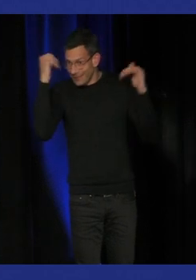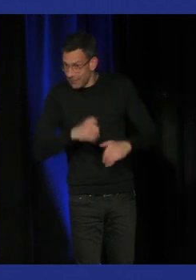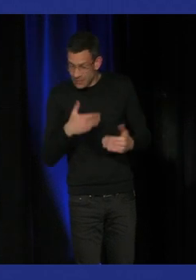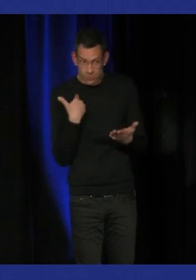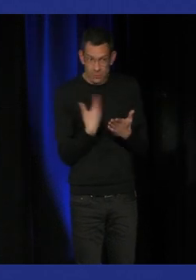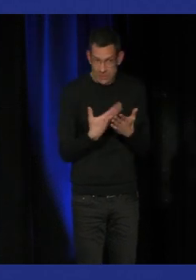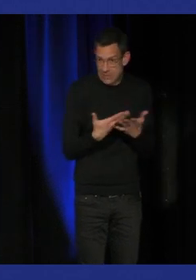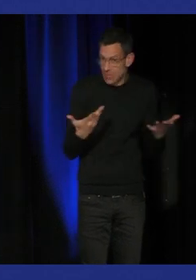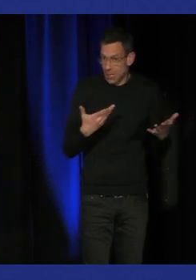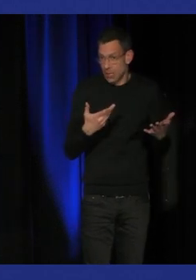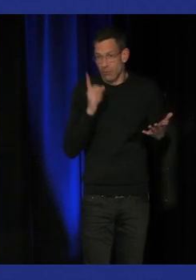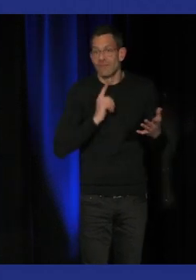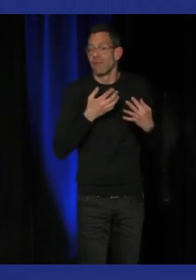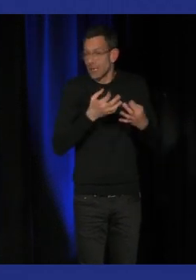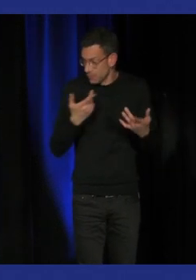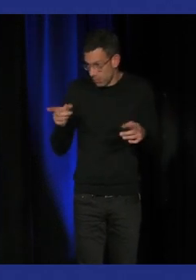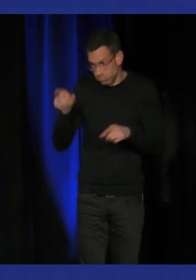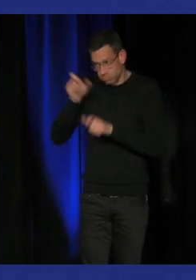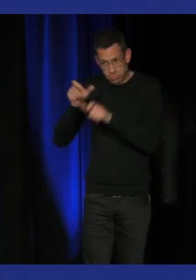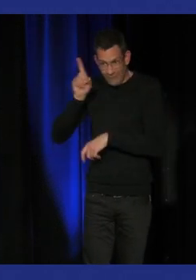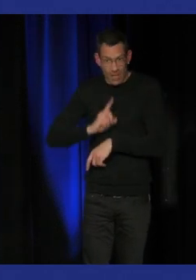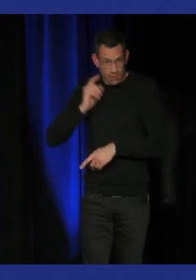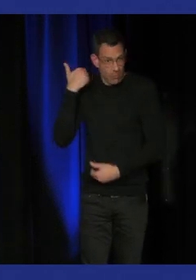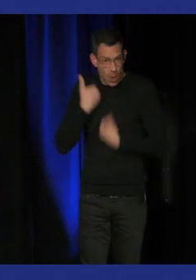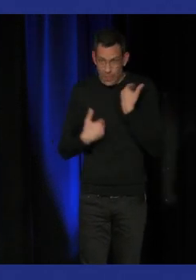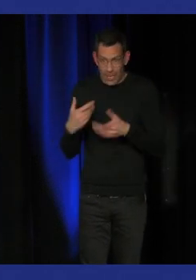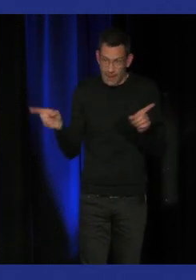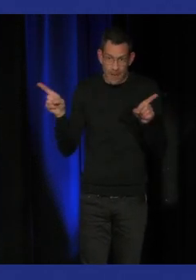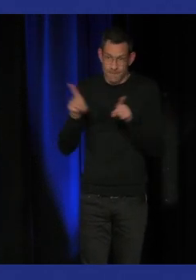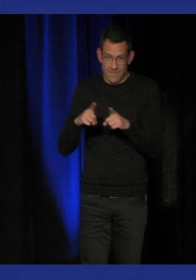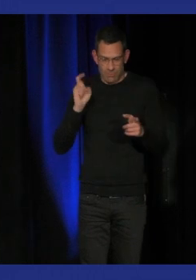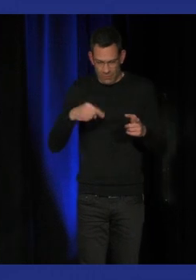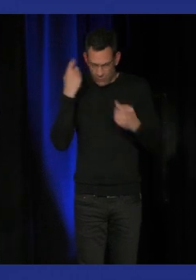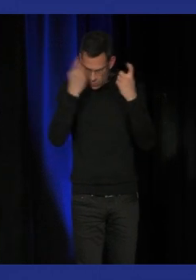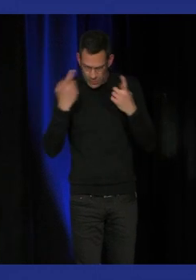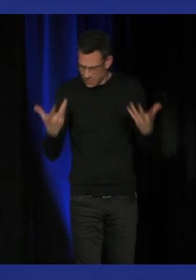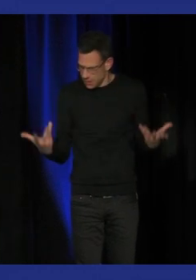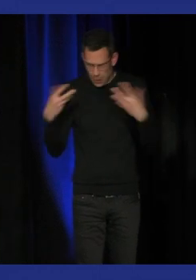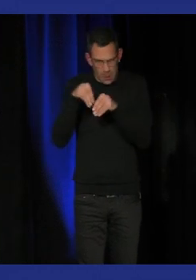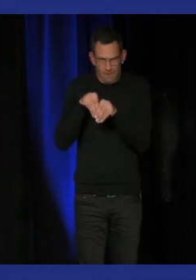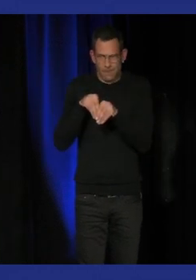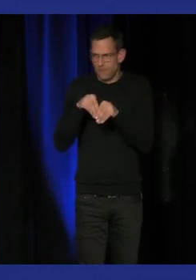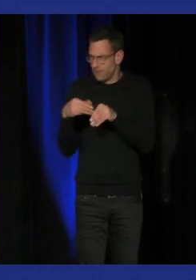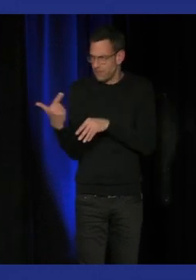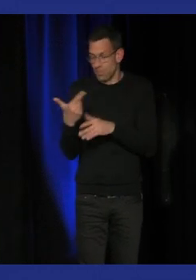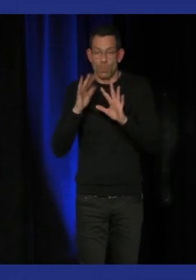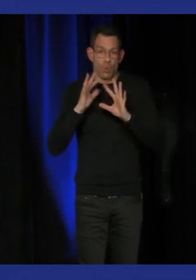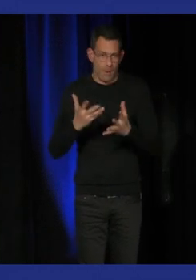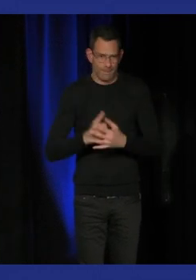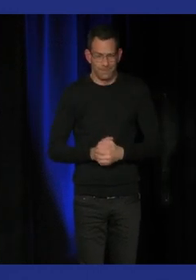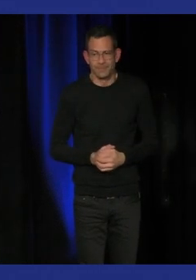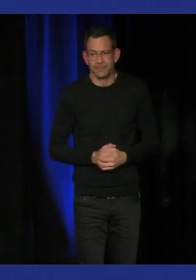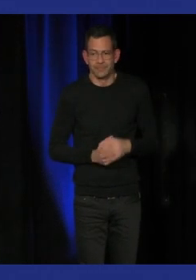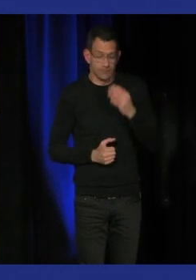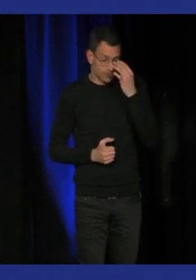peuvent vraiment être aussi bah, portées dans les questions d'antiparentalité. Voilà. Et du coup,